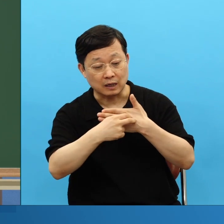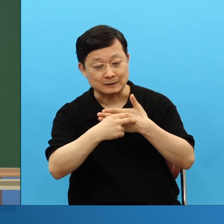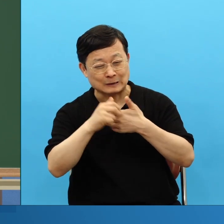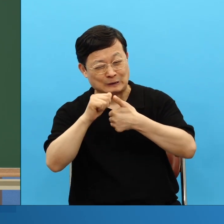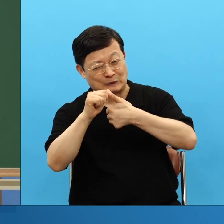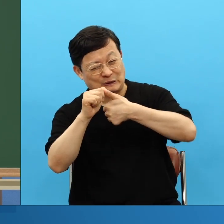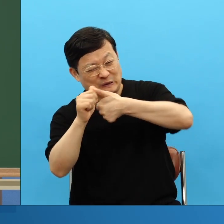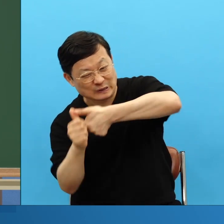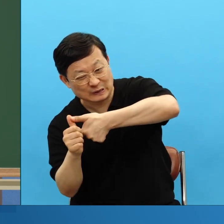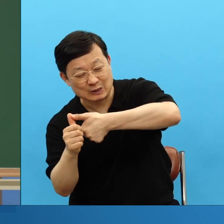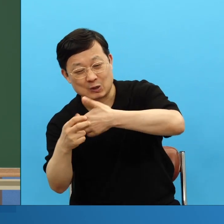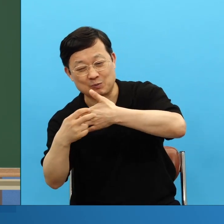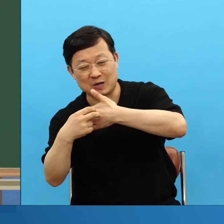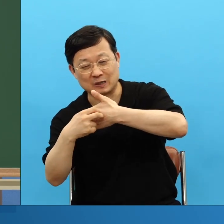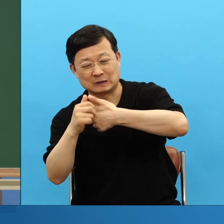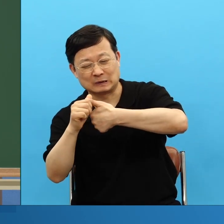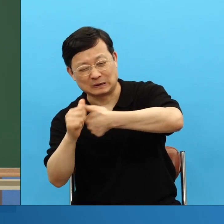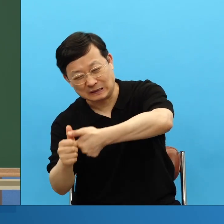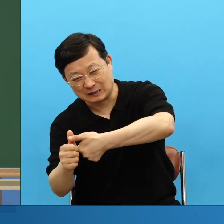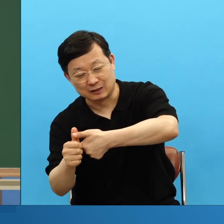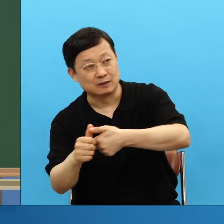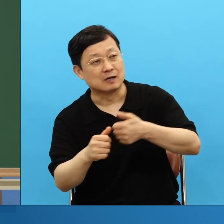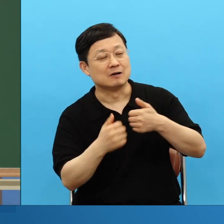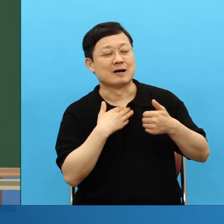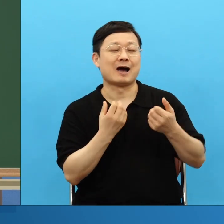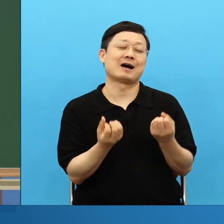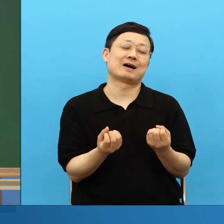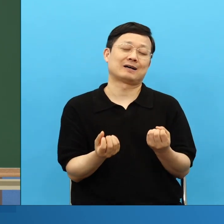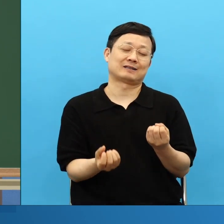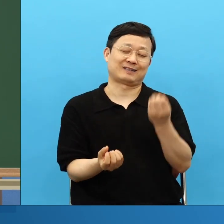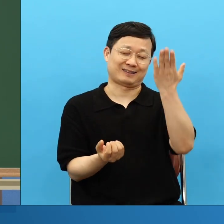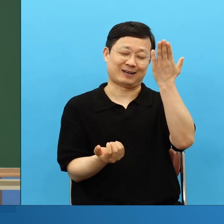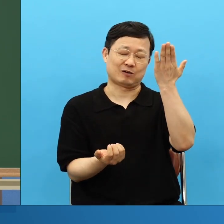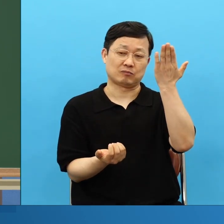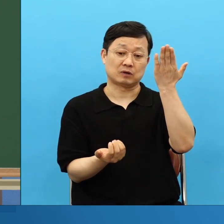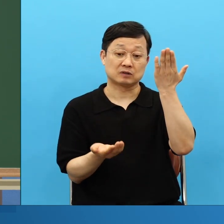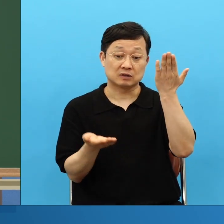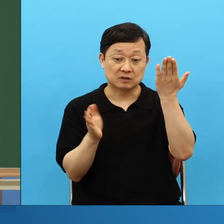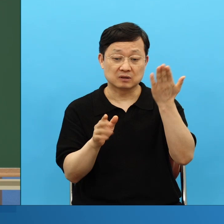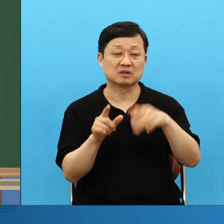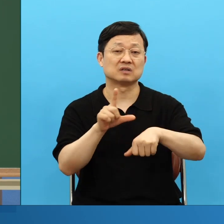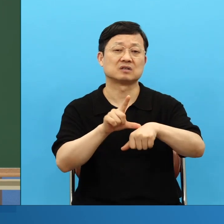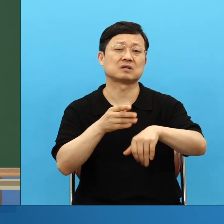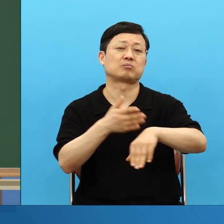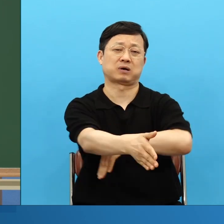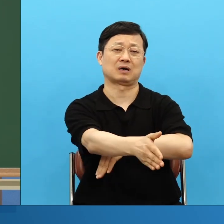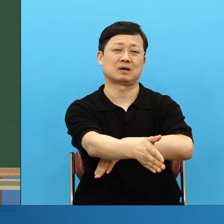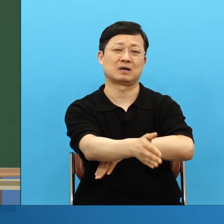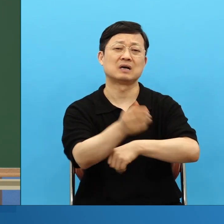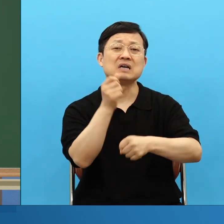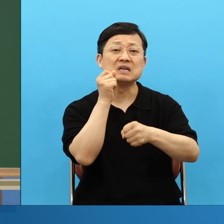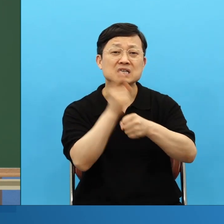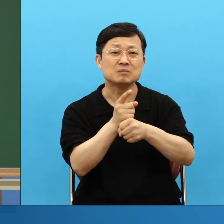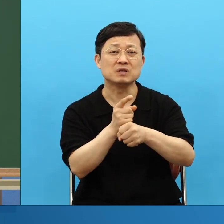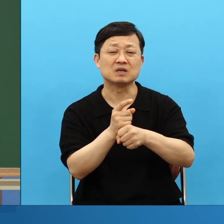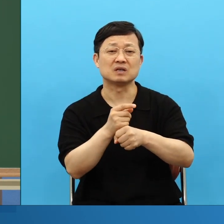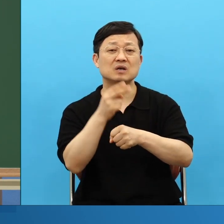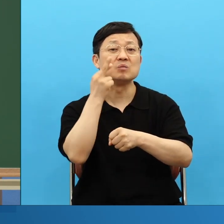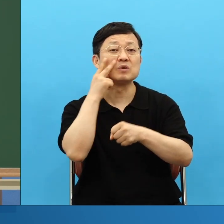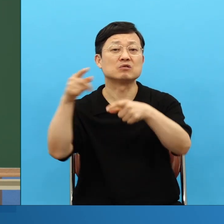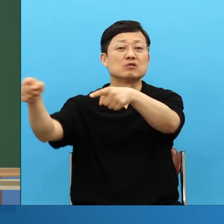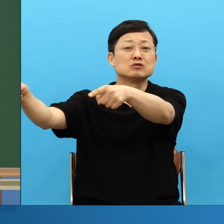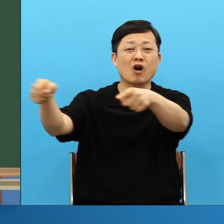진통제에 중독된 사람들은 길에서 이제 마약성 진통제를, 마약을 찾기 시작합니다.